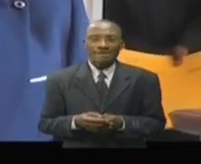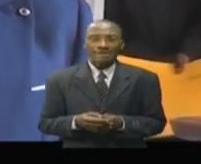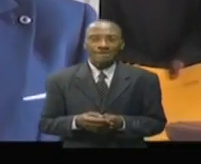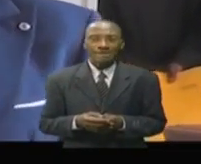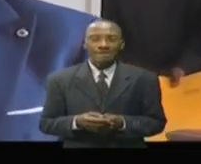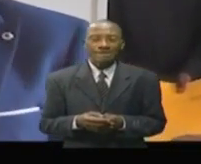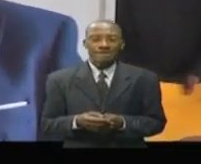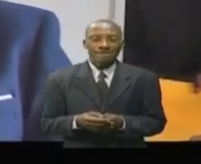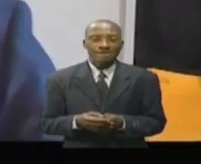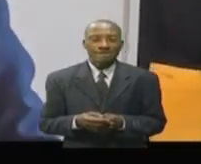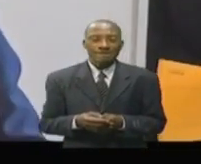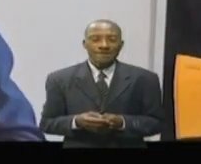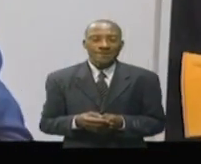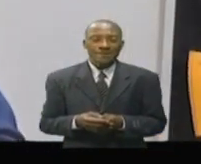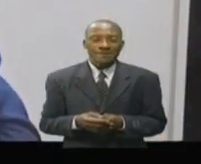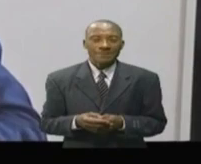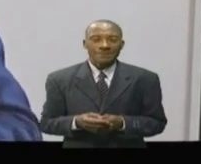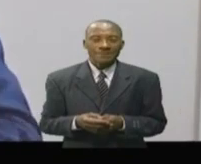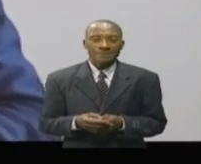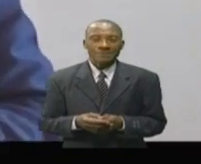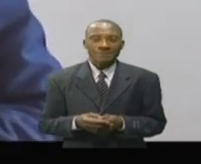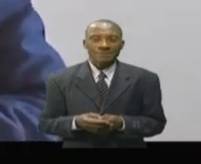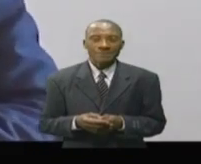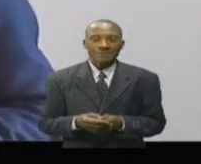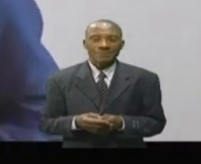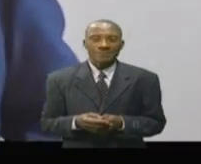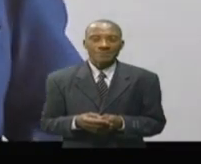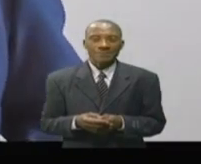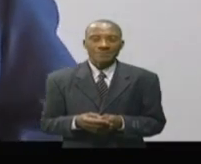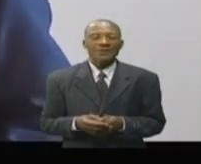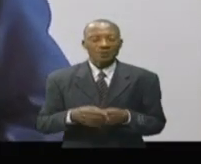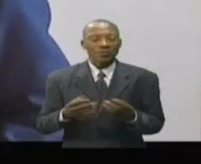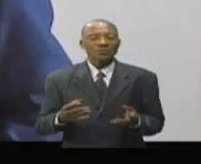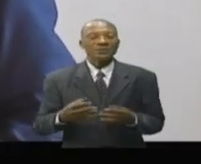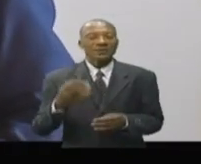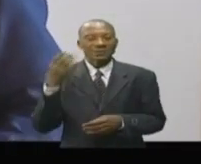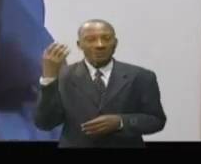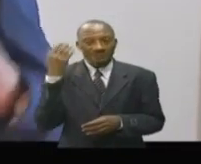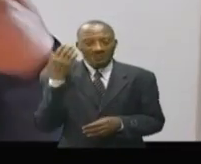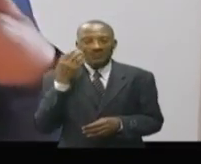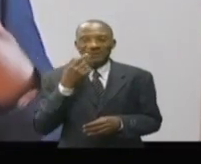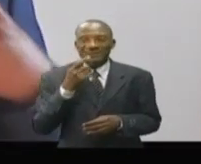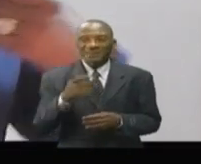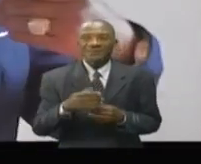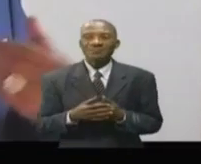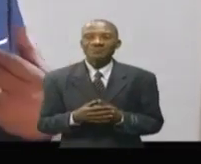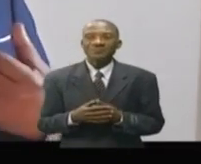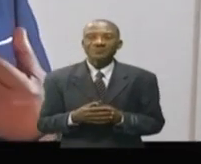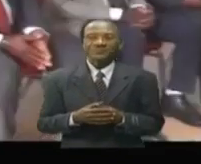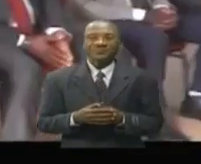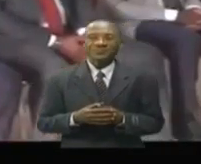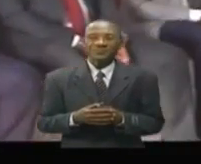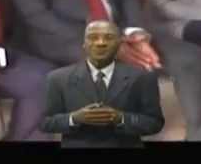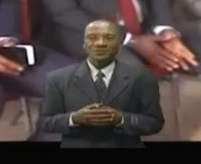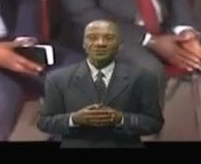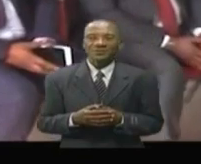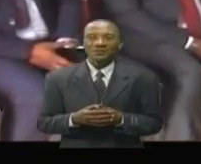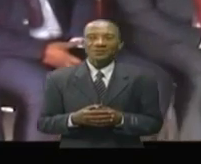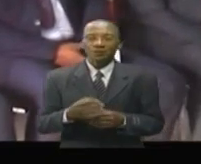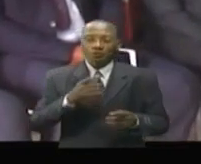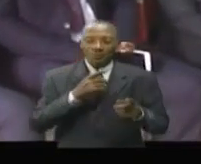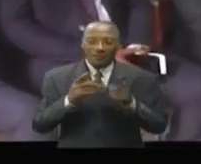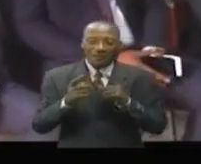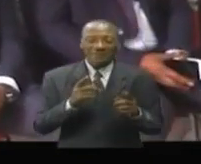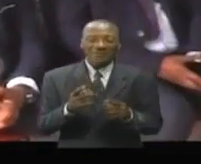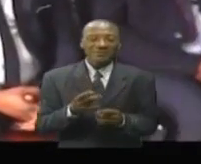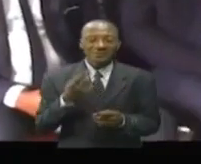Vous m'avez accompagné jusqu'au dernier. Je vous porterez toujours à cœur. Tout en